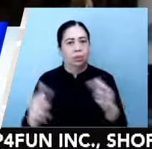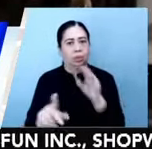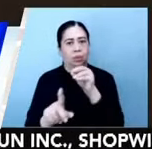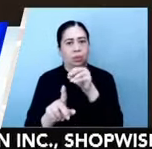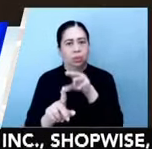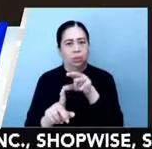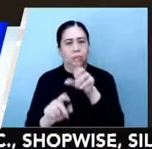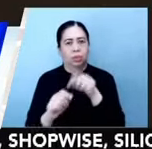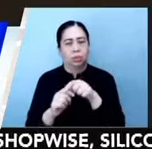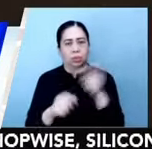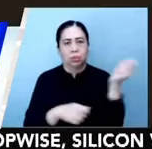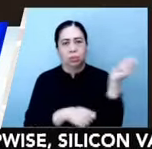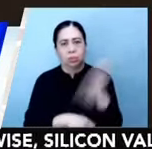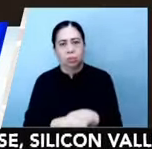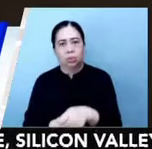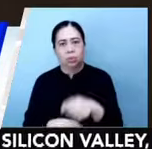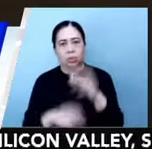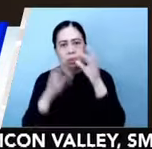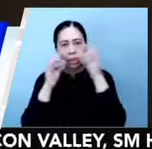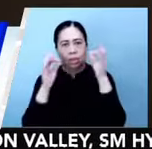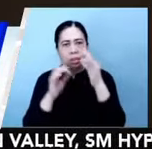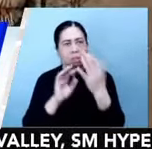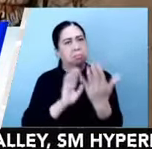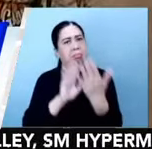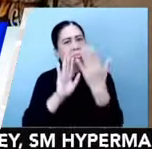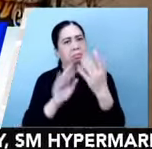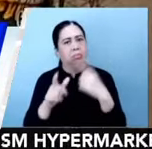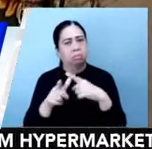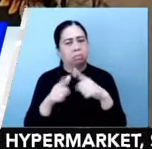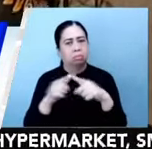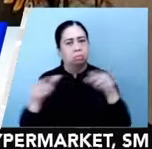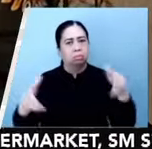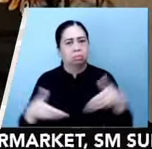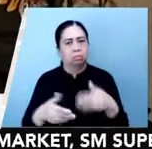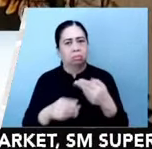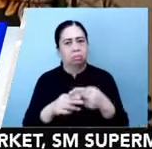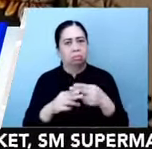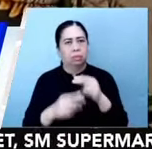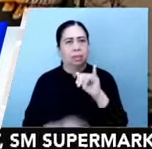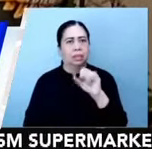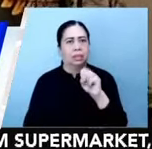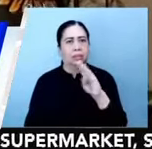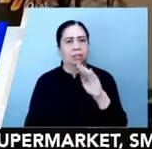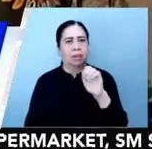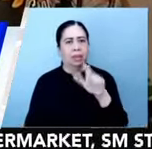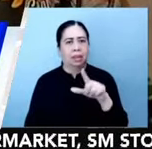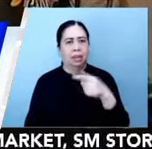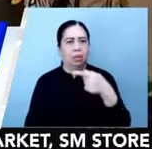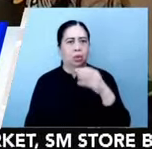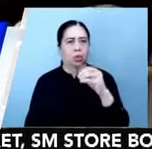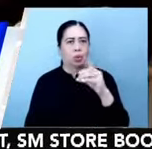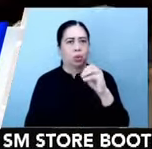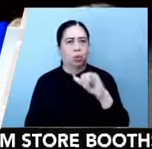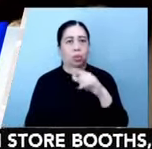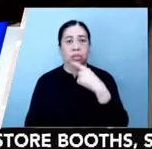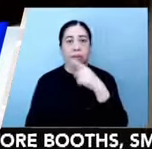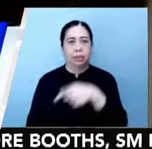sa kuting. Humarap naman siya sa amin at nagpakilala siyang si Ismael Godoy. Depensa niya, pineperwisyo raw siya ng